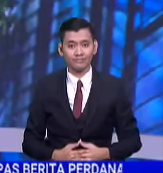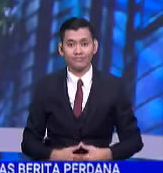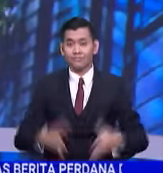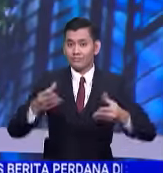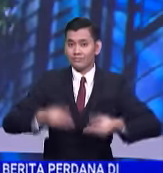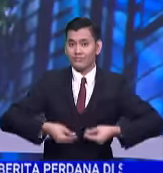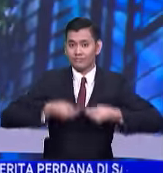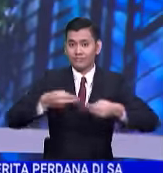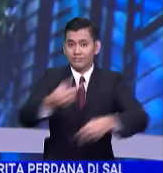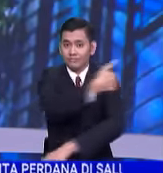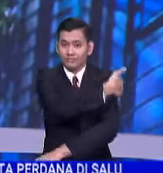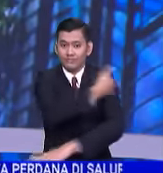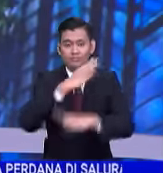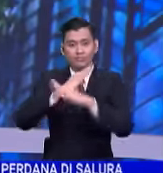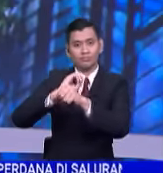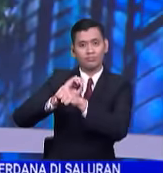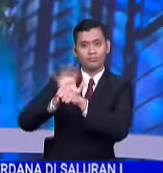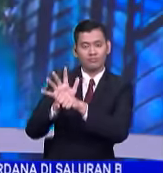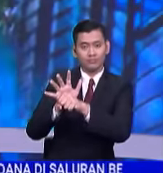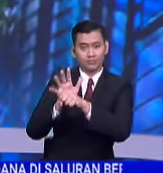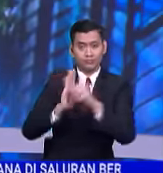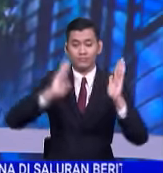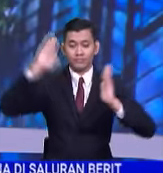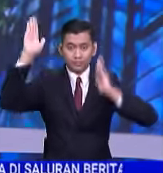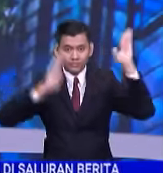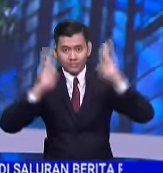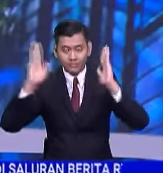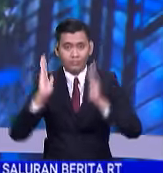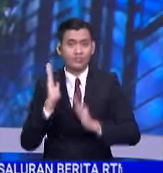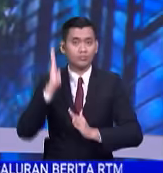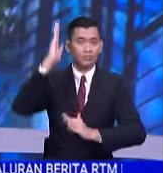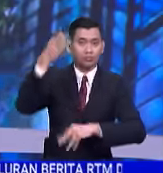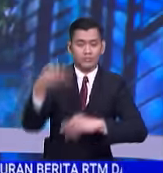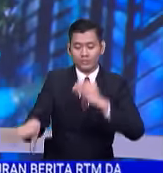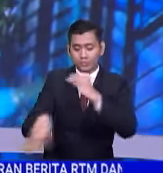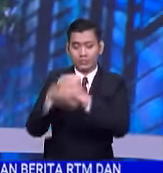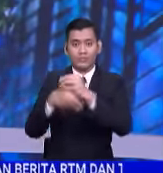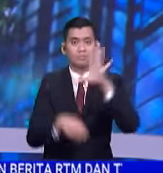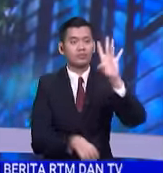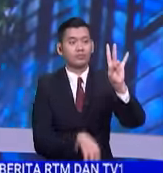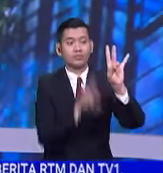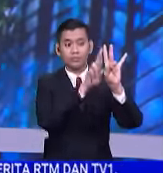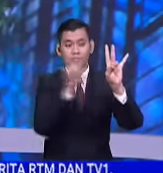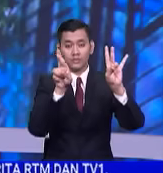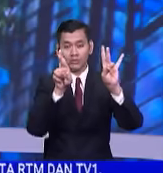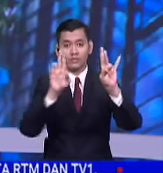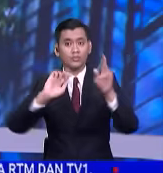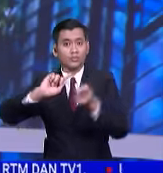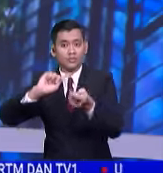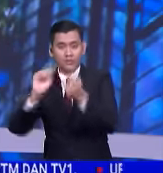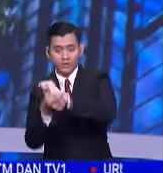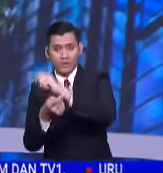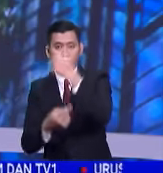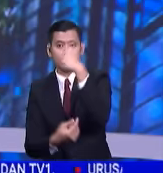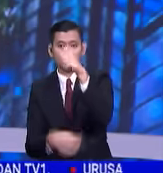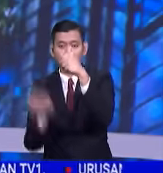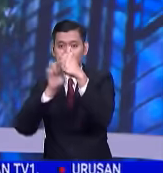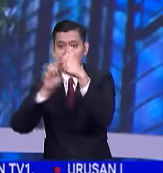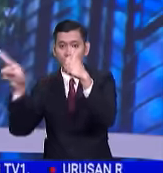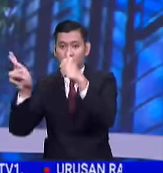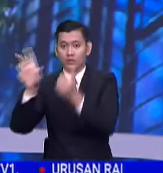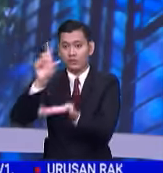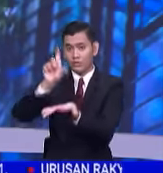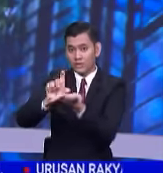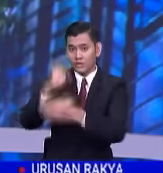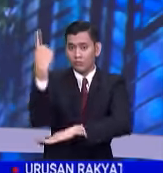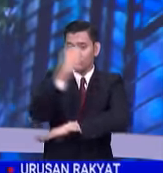Pemberian vaksin COVID-19 di ibu negara akan ditingkatkan daripada 7,000 hingga 10,000 dos sehari ketika ini